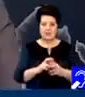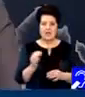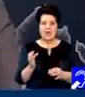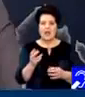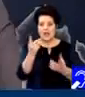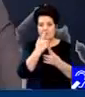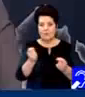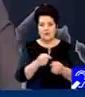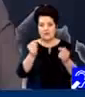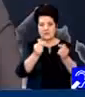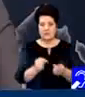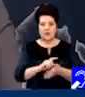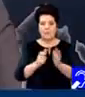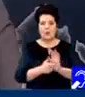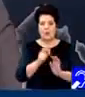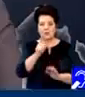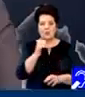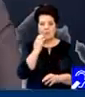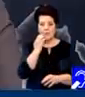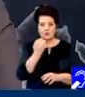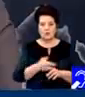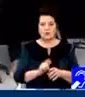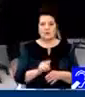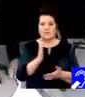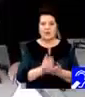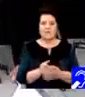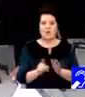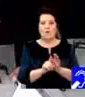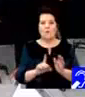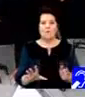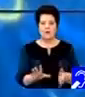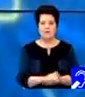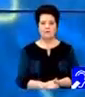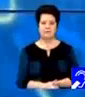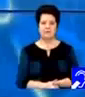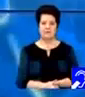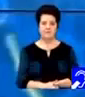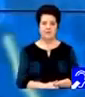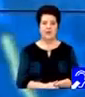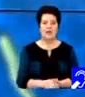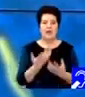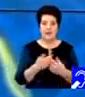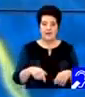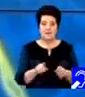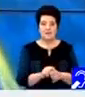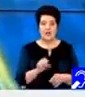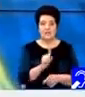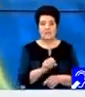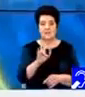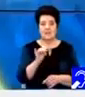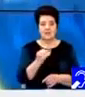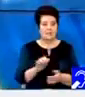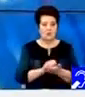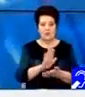informațiile potrivit cărora în biroul din Moscova al opozantului rus s-ar afla o bombă. Chiar și așa, Alexei Navalny nu renunță